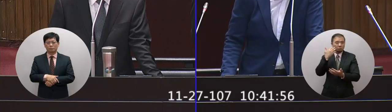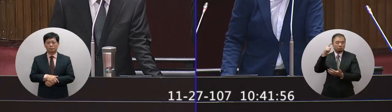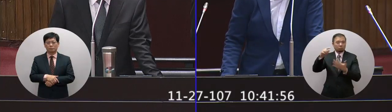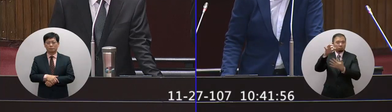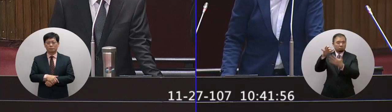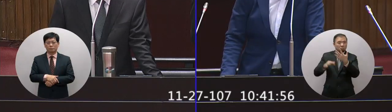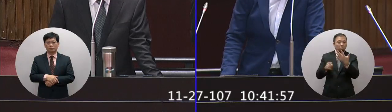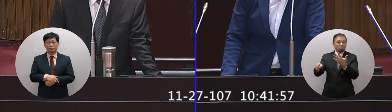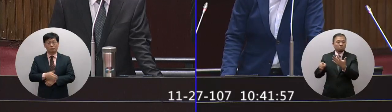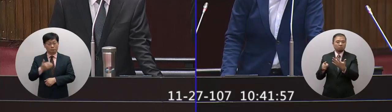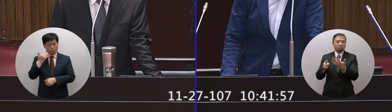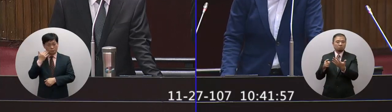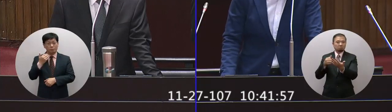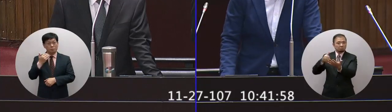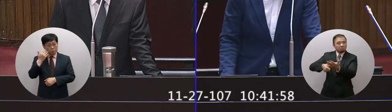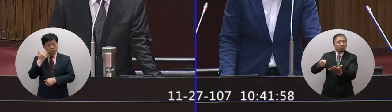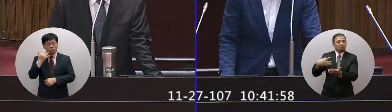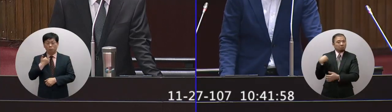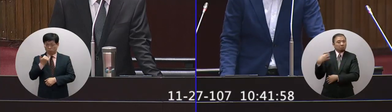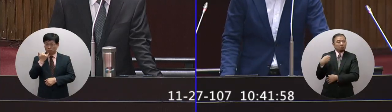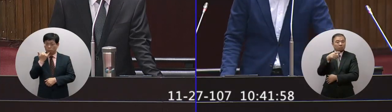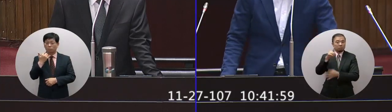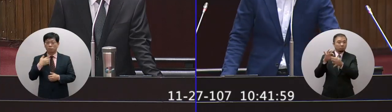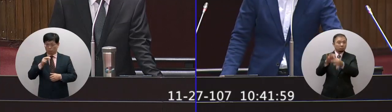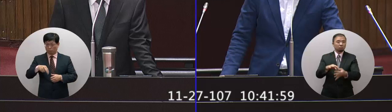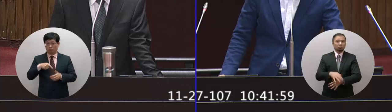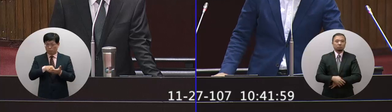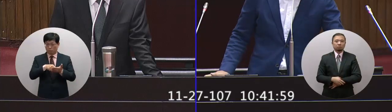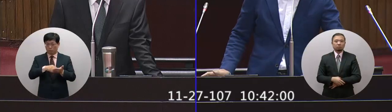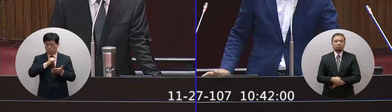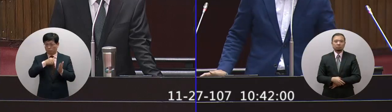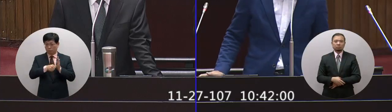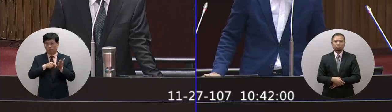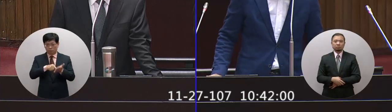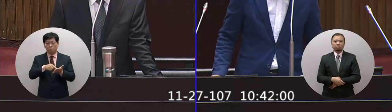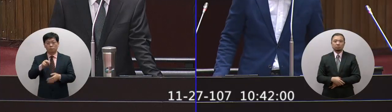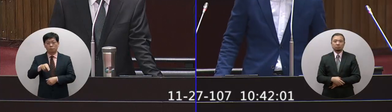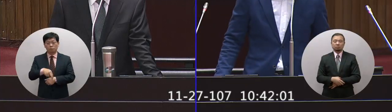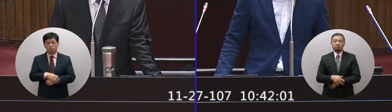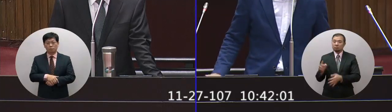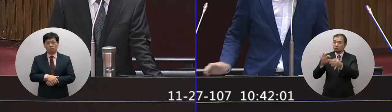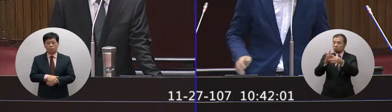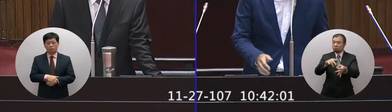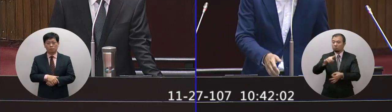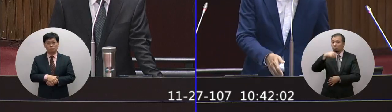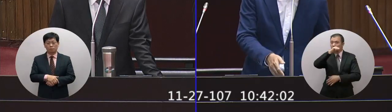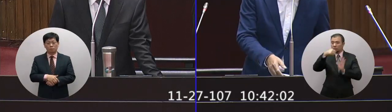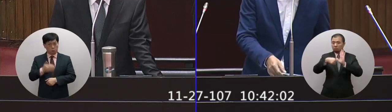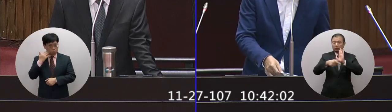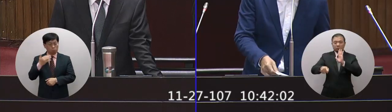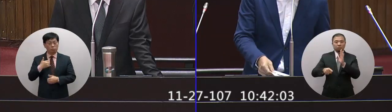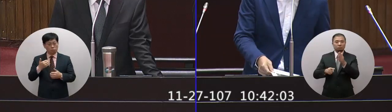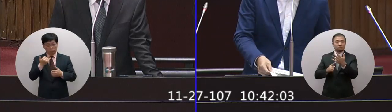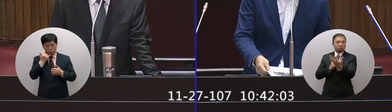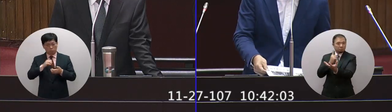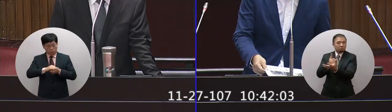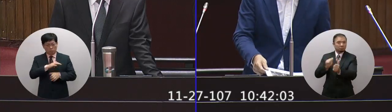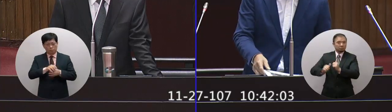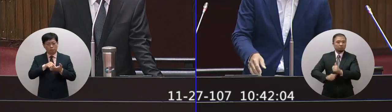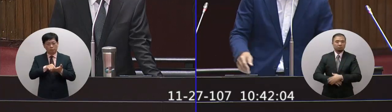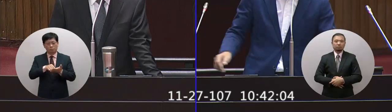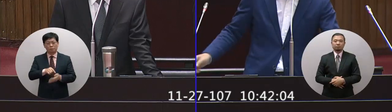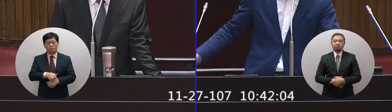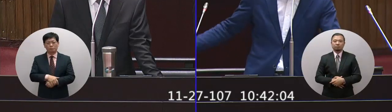不会做？还是都不会做了？ 如果有机会，我们当然要争取啊。 还是要用台湾？ 对，如果有机会，我们一定会争取、